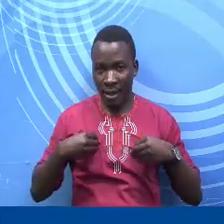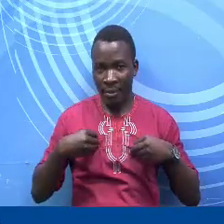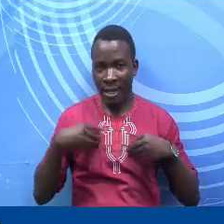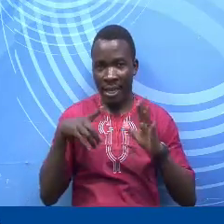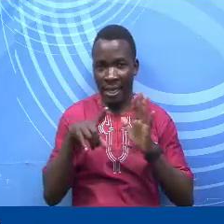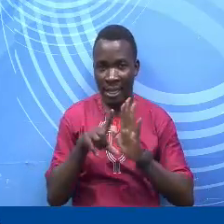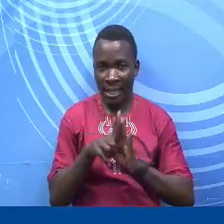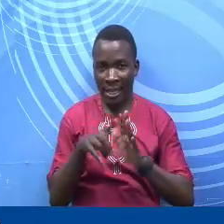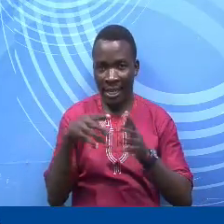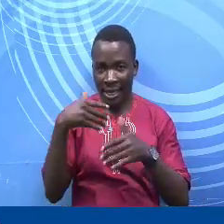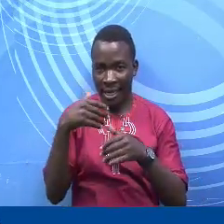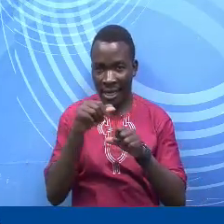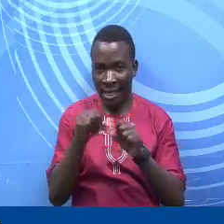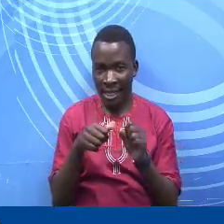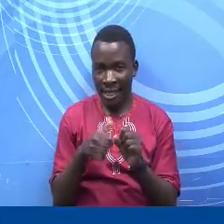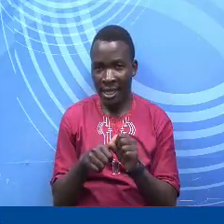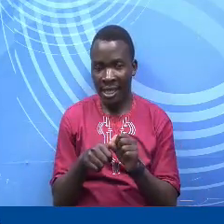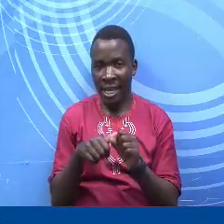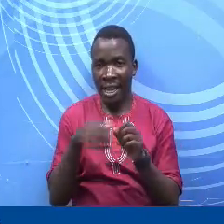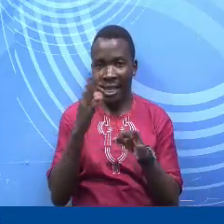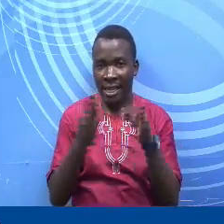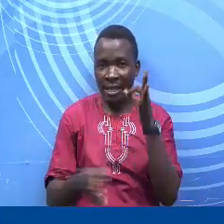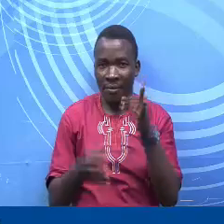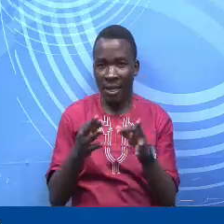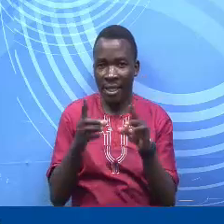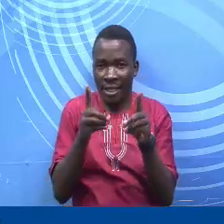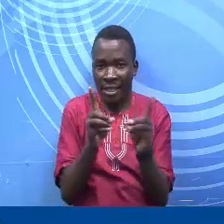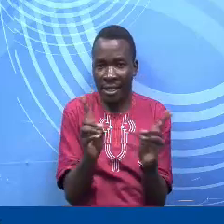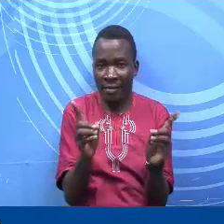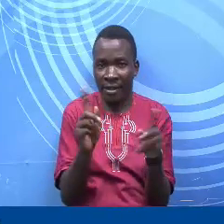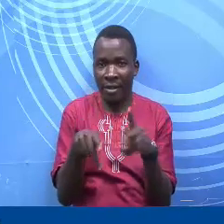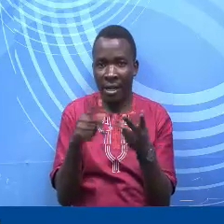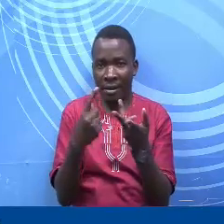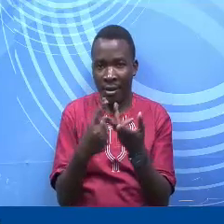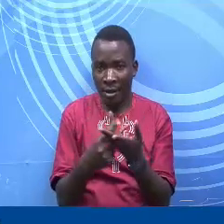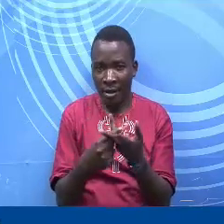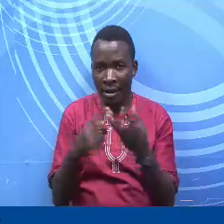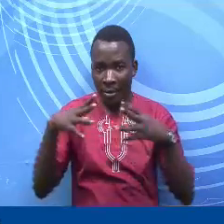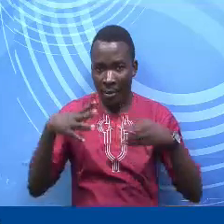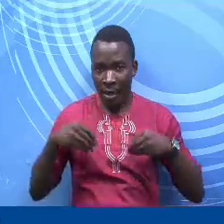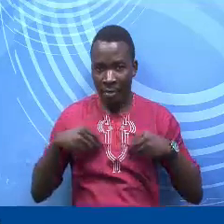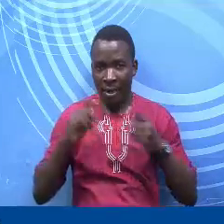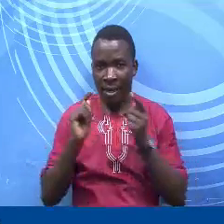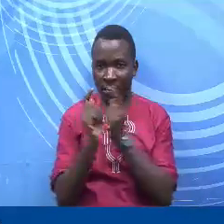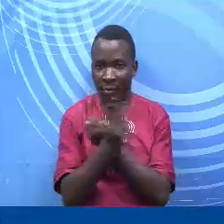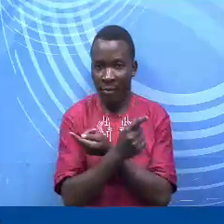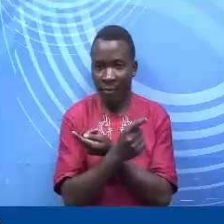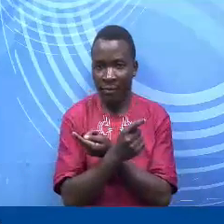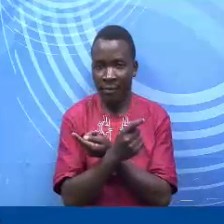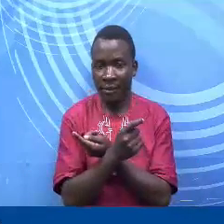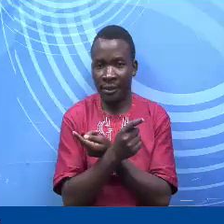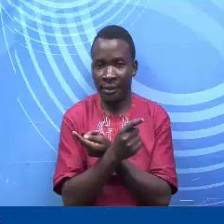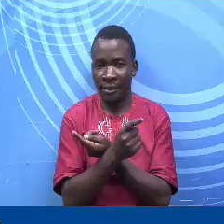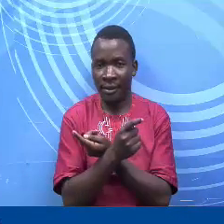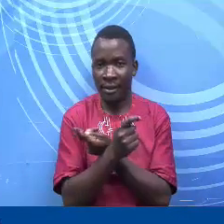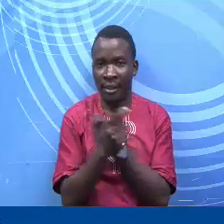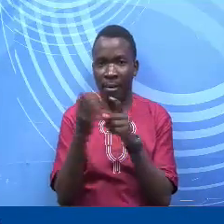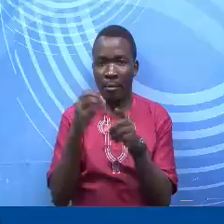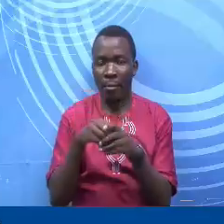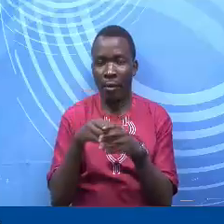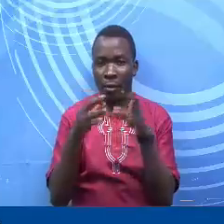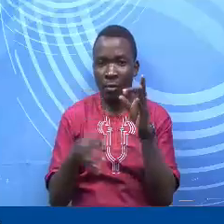itegeko rijyanye n'imanza z'ubutane bw'abashakanye byemewe n'irivuguruwe ryabaye n'irivuguruwe mu